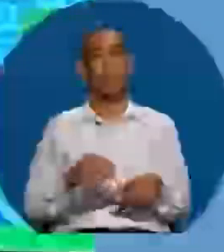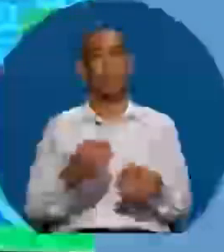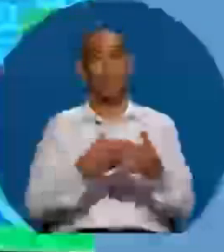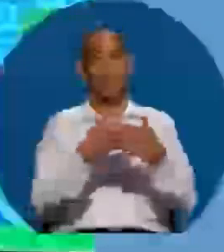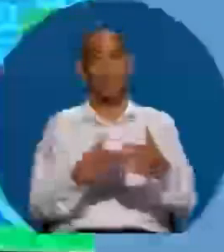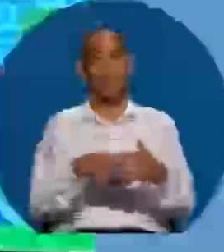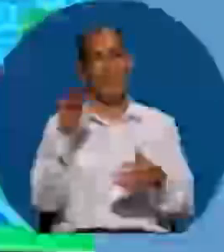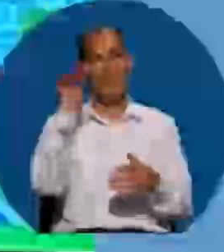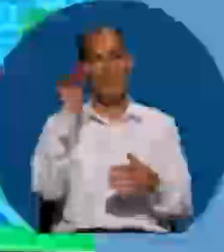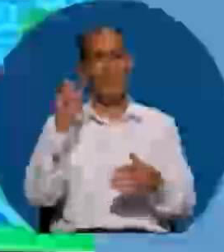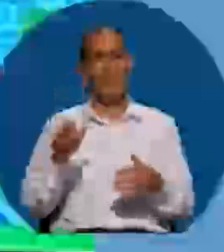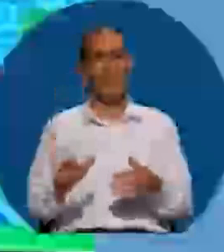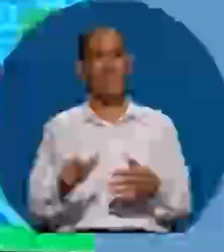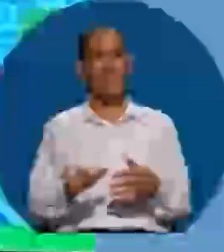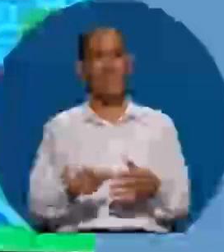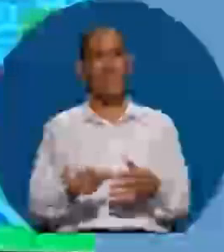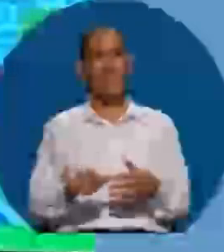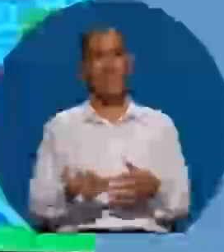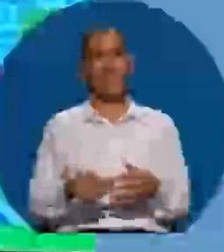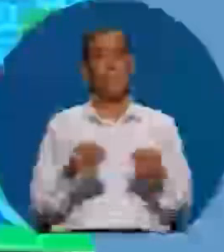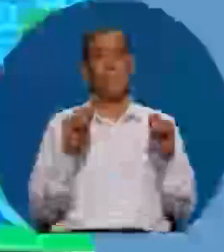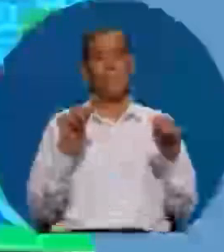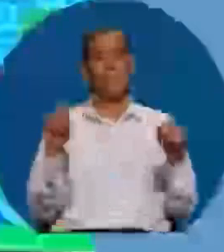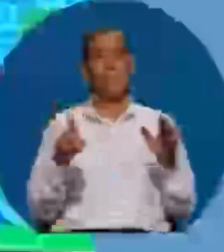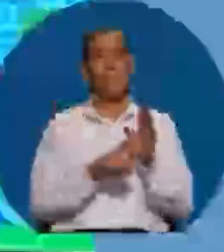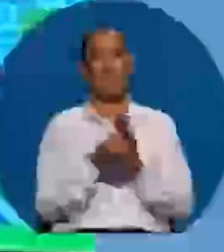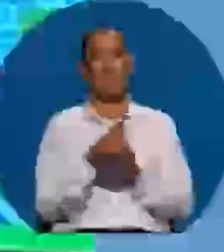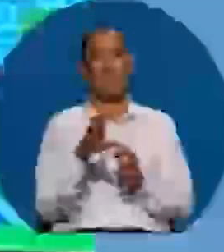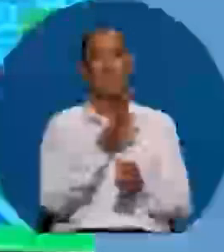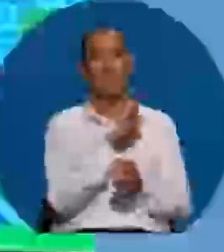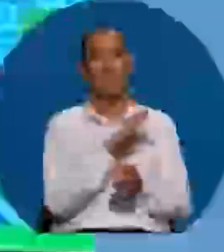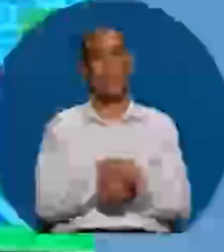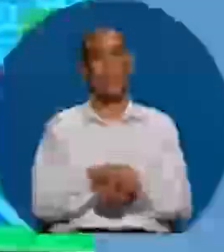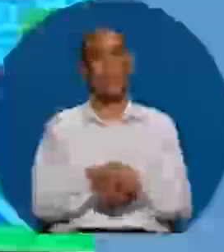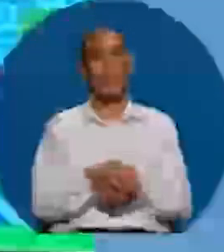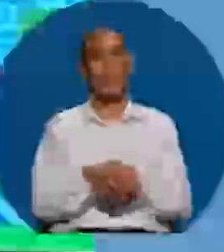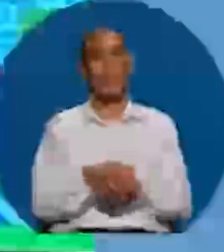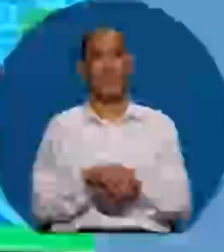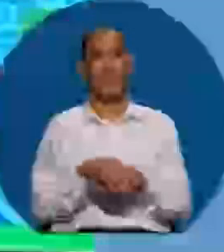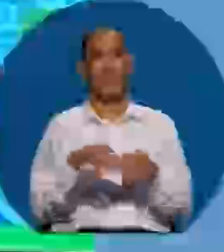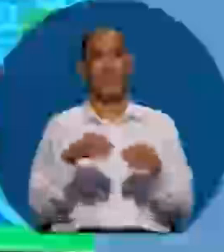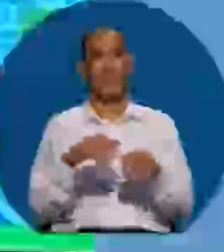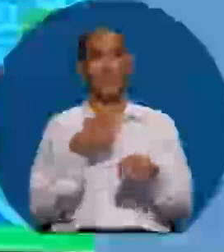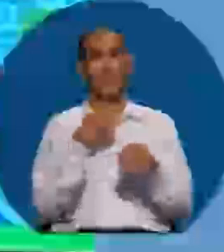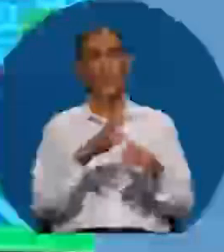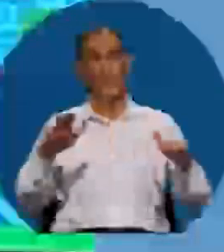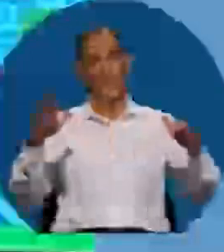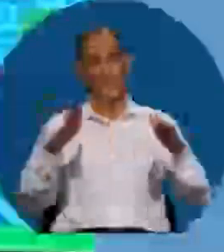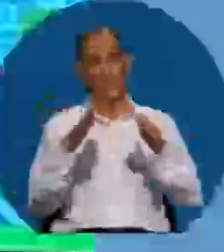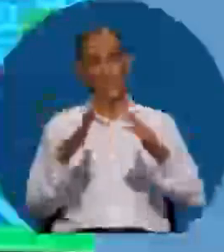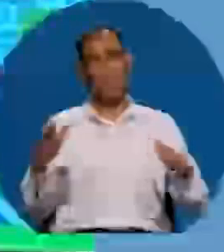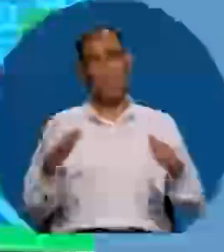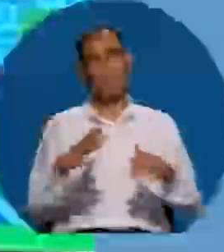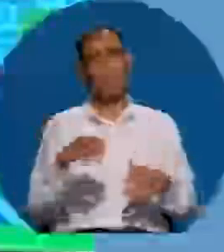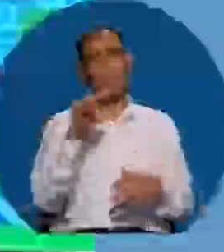өзінің кәсіпке бағдарлаған алдындағы инсаны ұстаз болады екен оқушылар. Міне мәселен көріп тұрсызлар, музыка